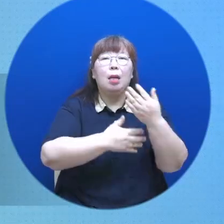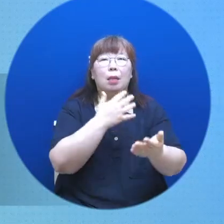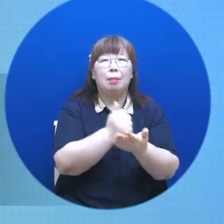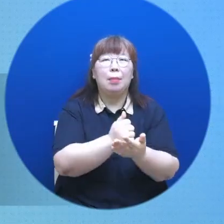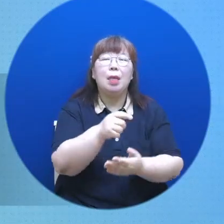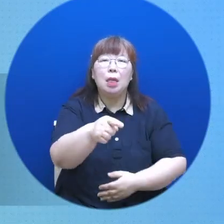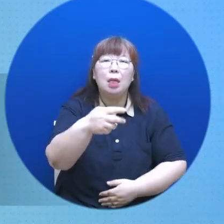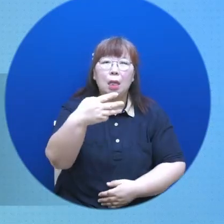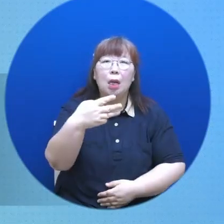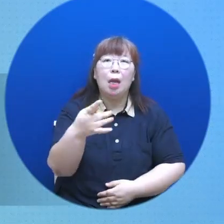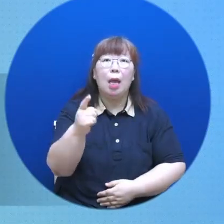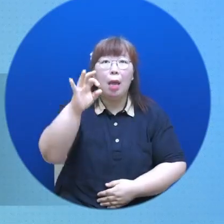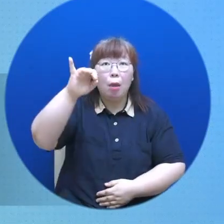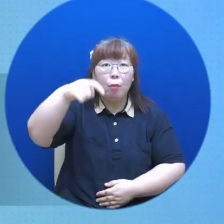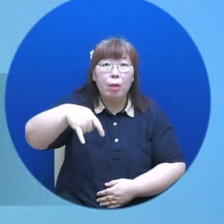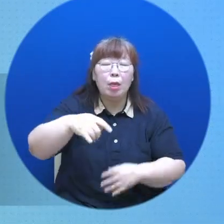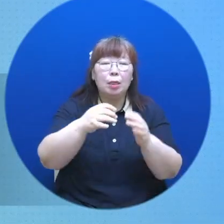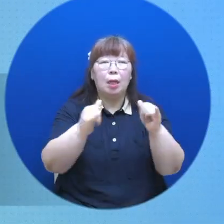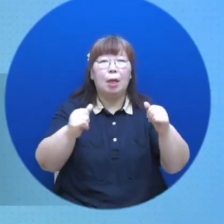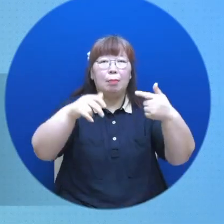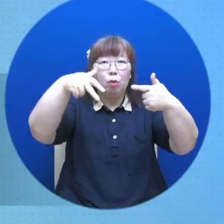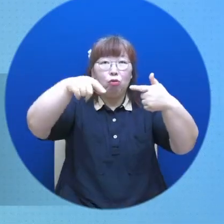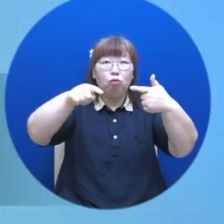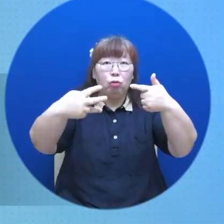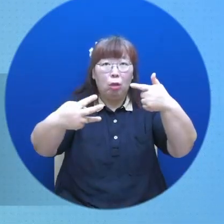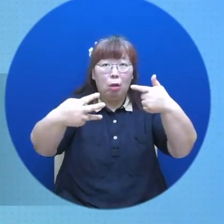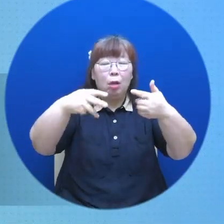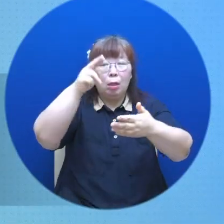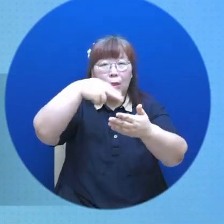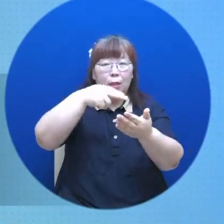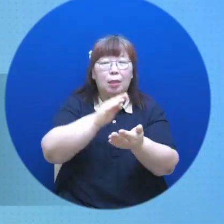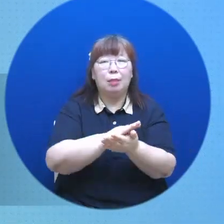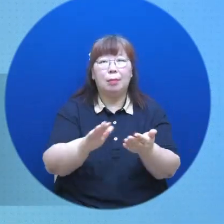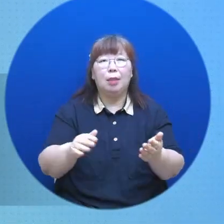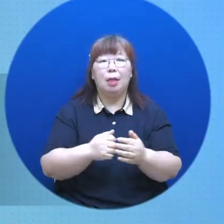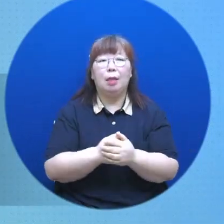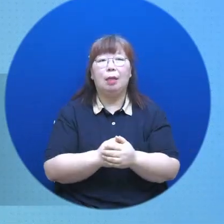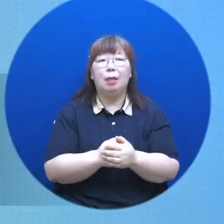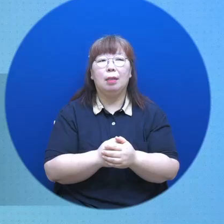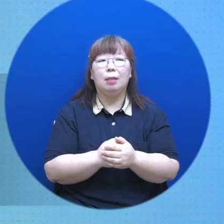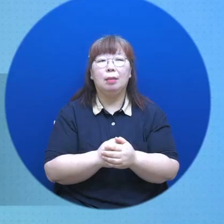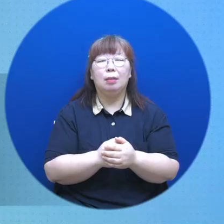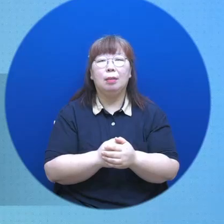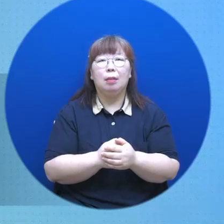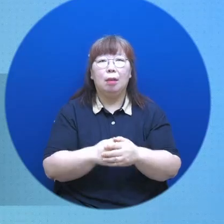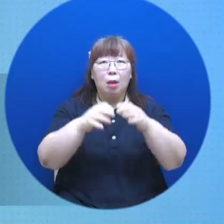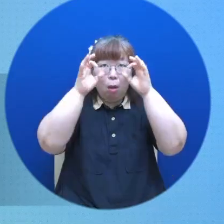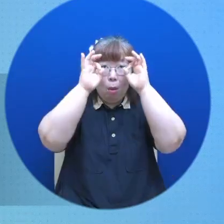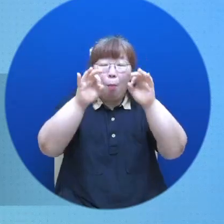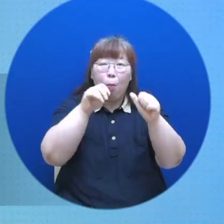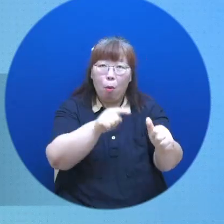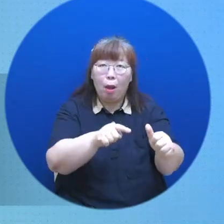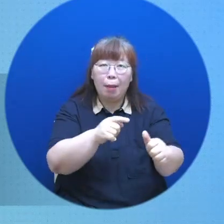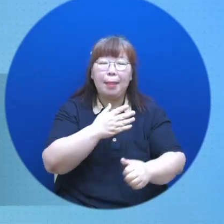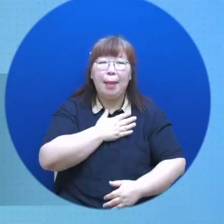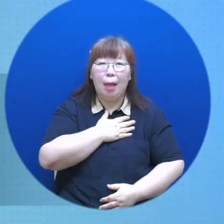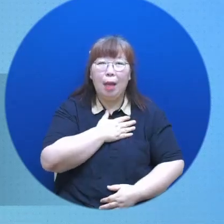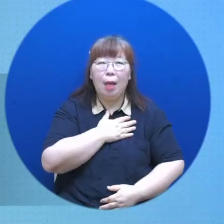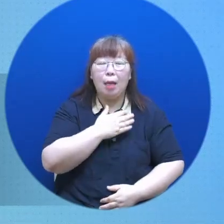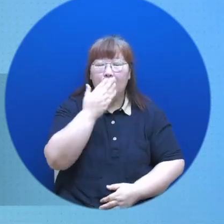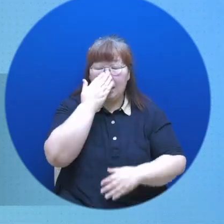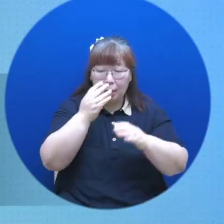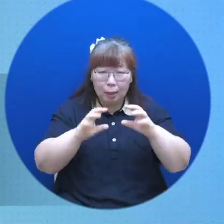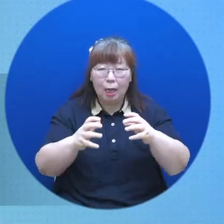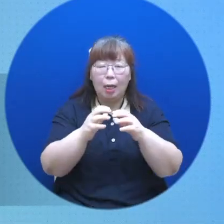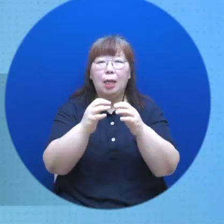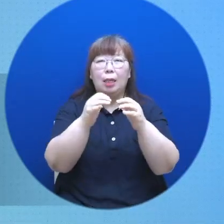부르십니다. 뭐라고 부르시는지 6절 말씀을 보고 한번 확인해 보죠. 자, 화면을 보고 읽겠습니다. 보라, 내가